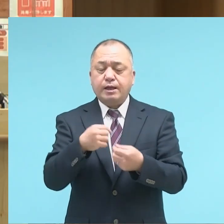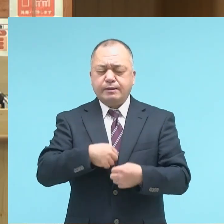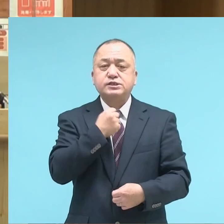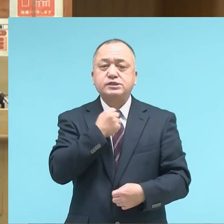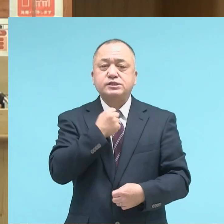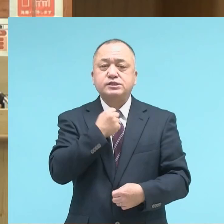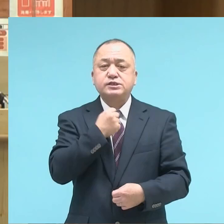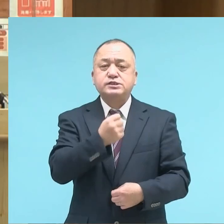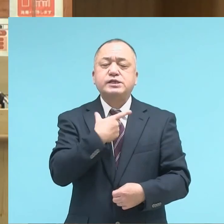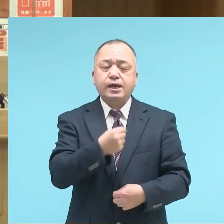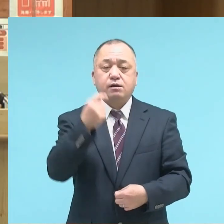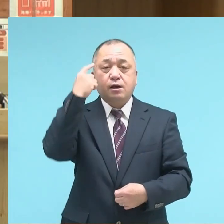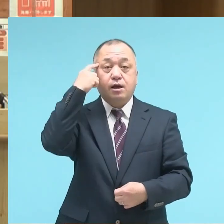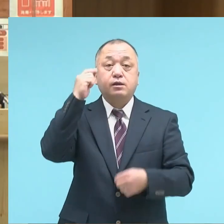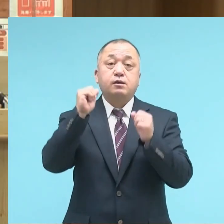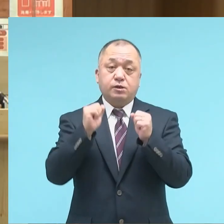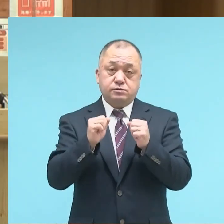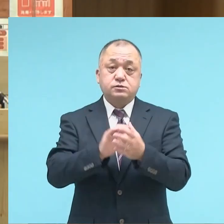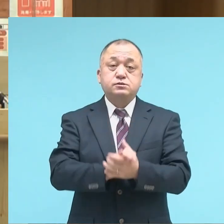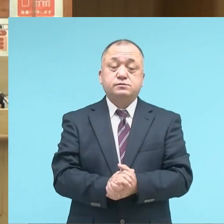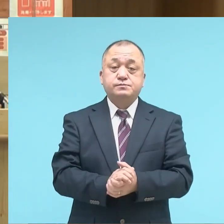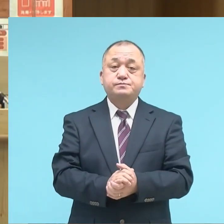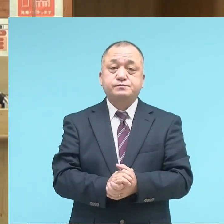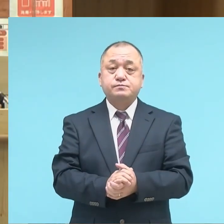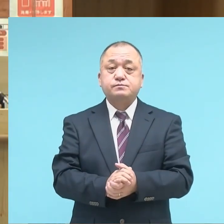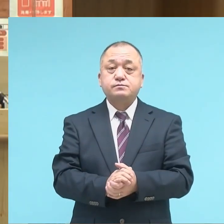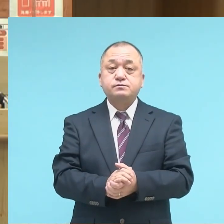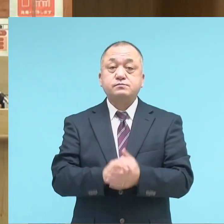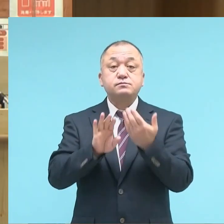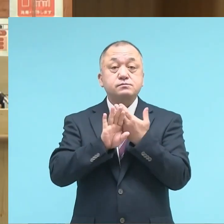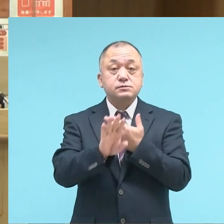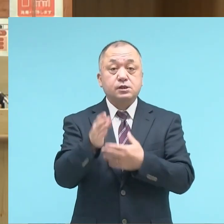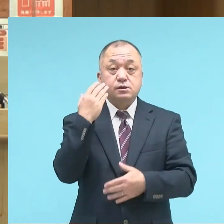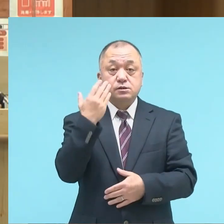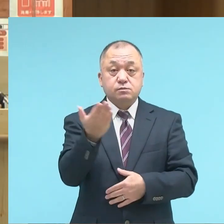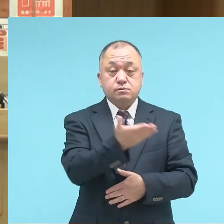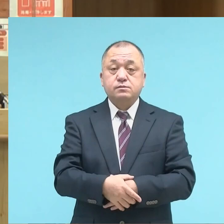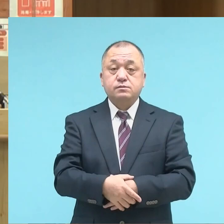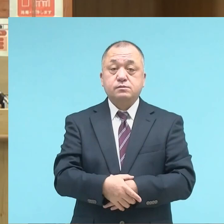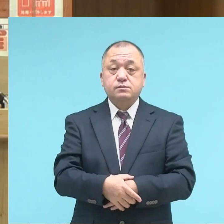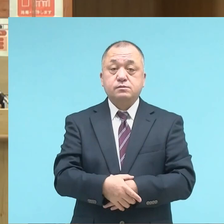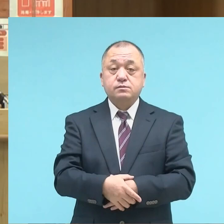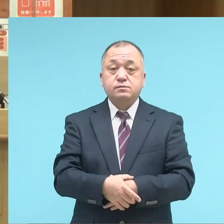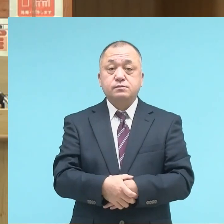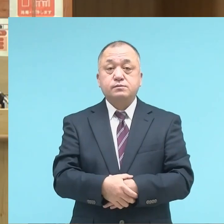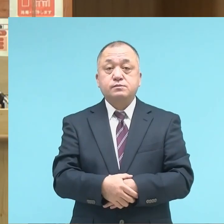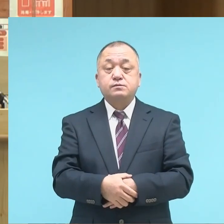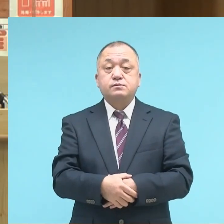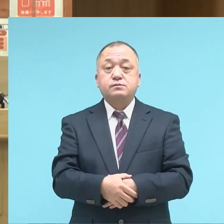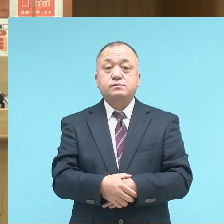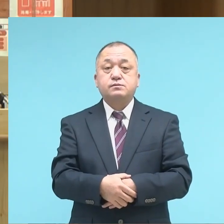に。 ありがとうございます。他にも質問ございますでしょうか。